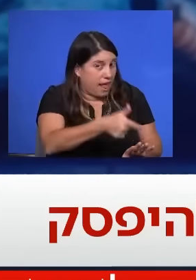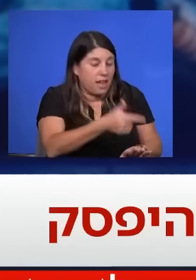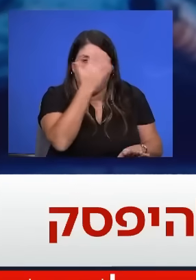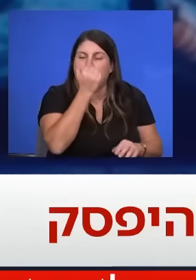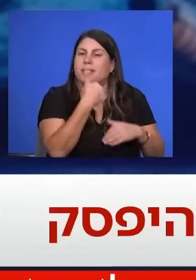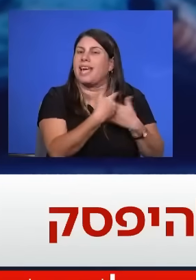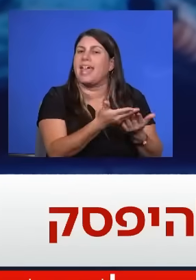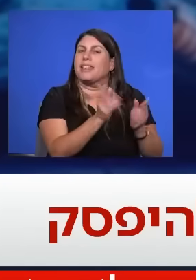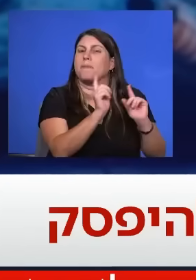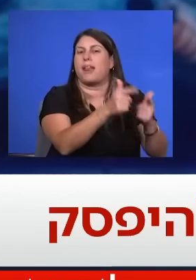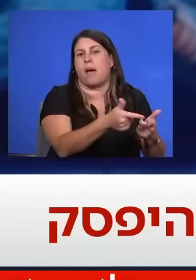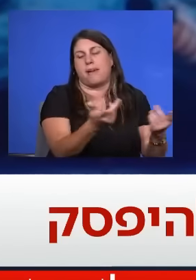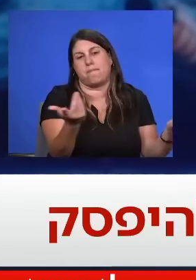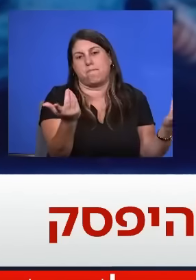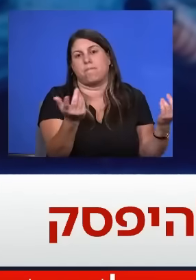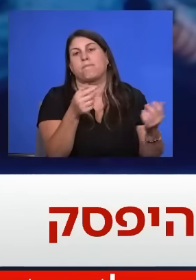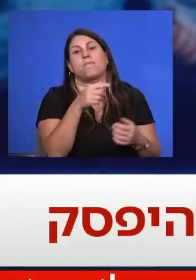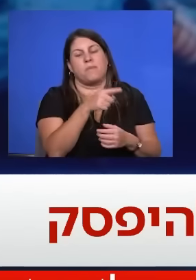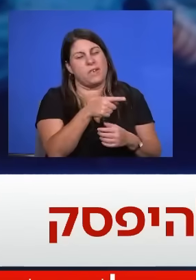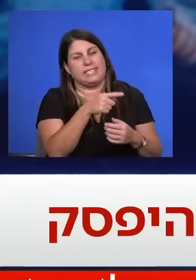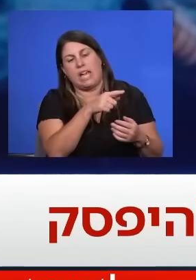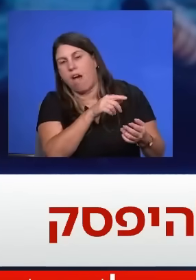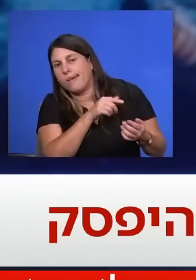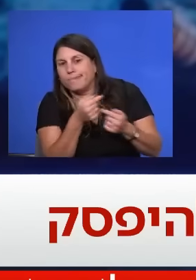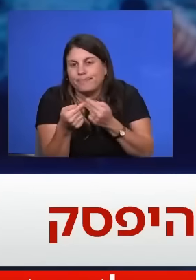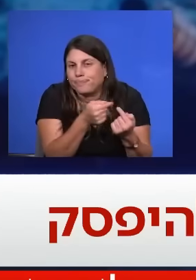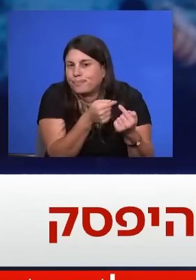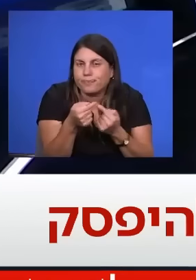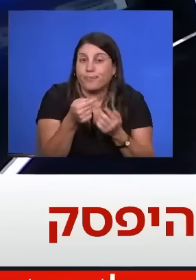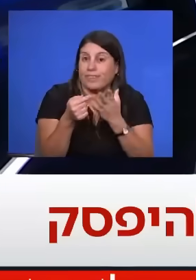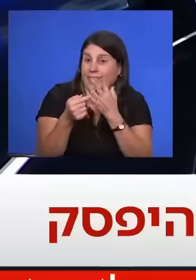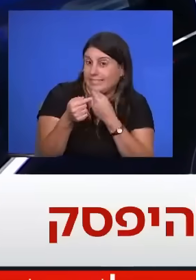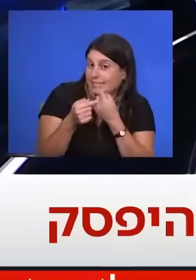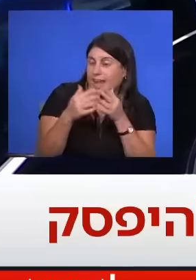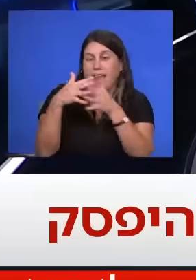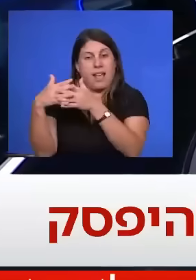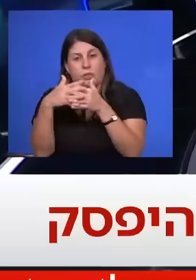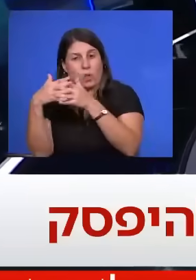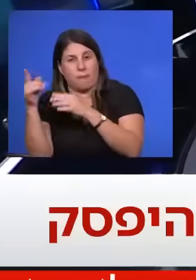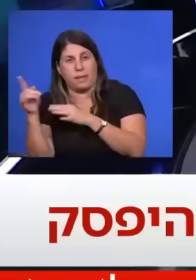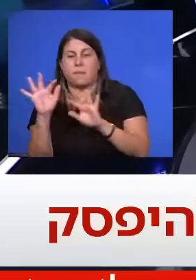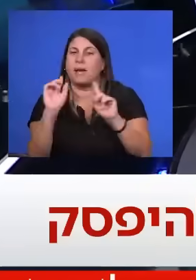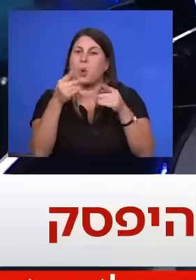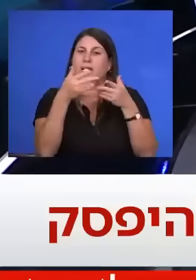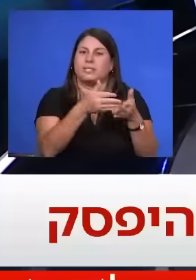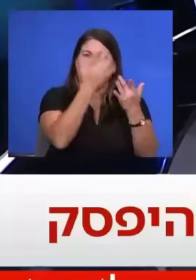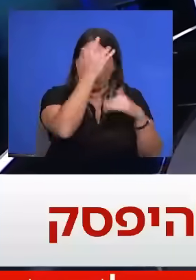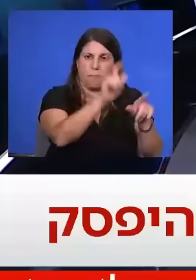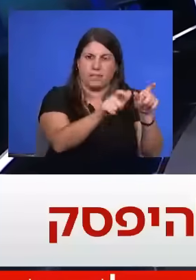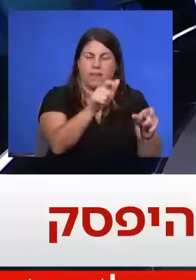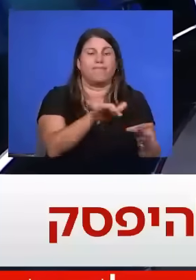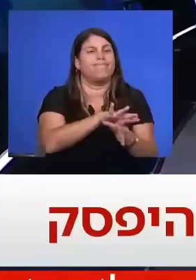לי המחלוקת העיקרית כרגע בין ישראל לארצות הברית מעבר לעיתוי הכניסה. מה קורה עם הסיוע ההומניטרי? תודה רבה,